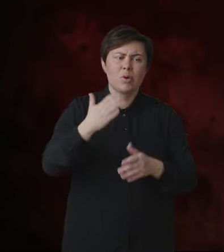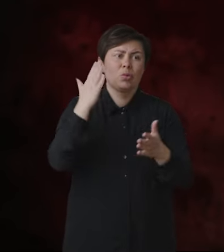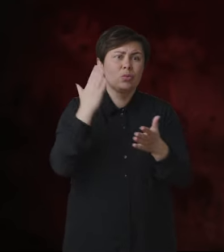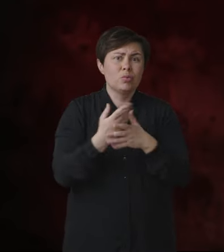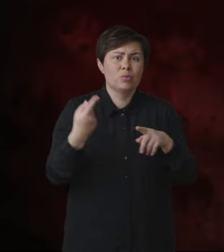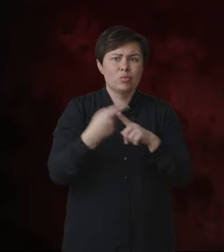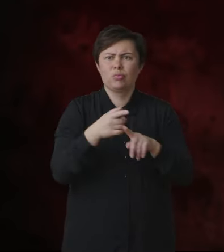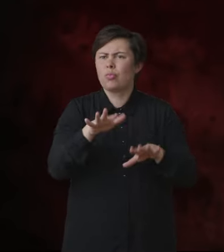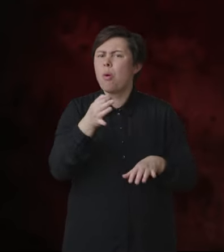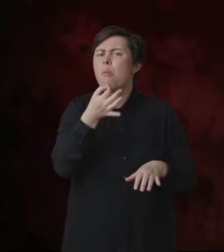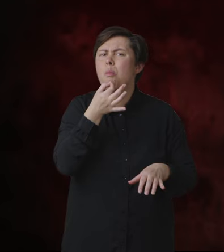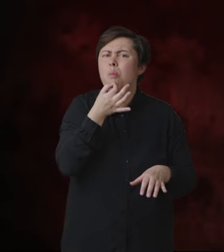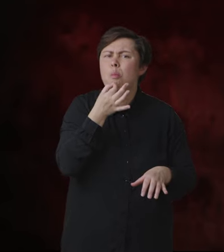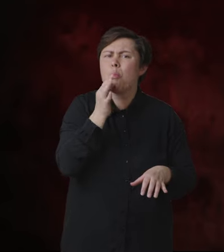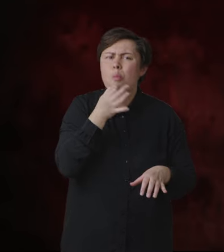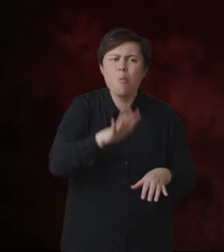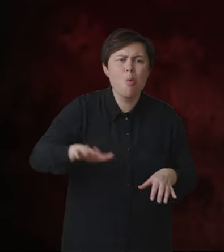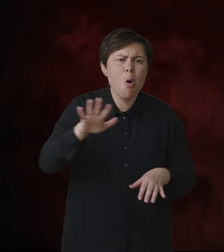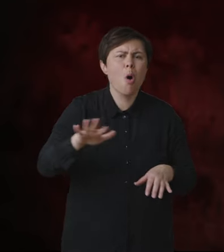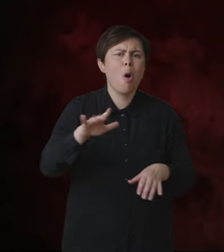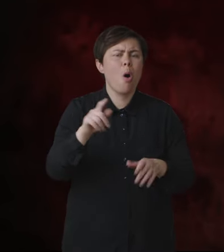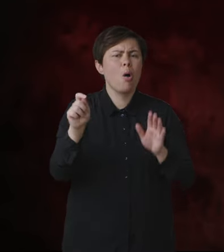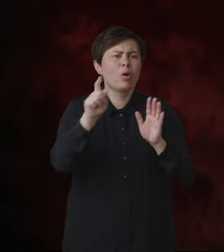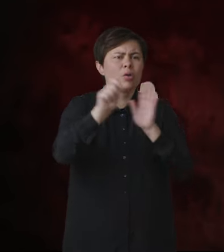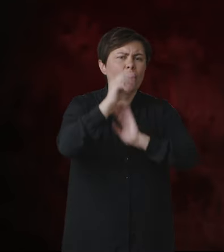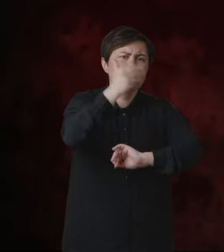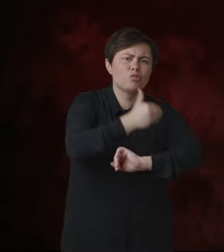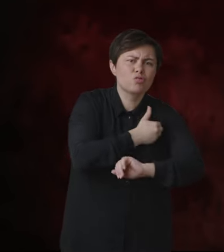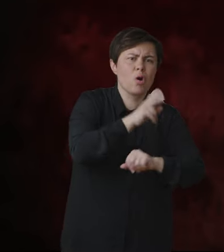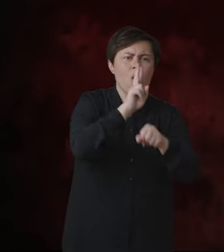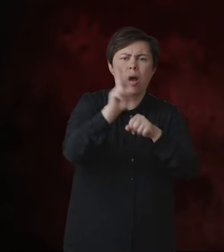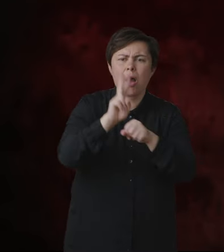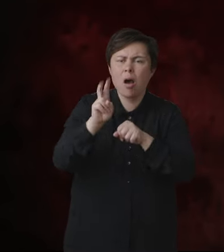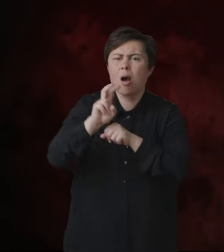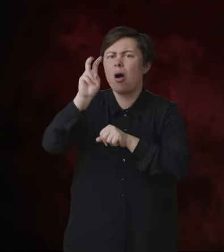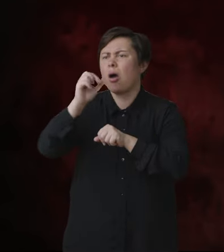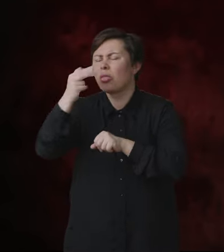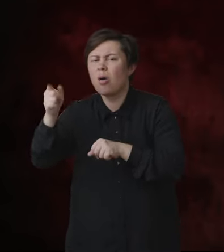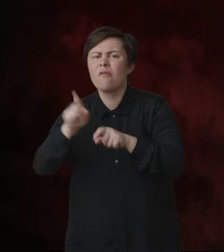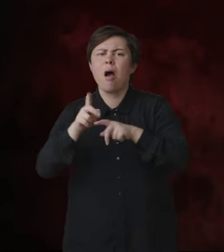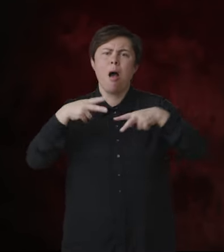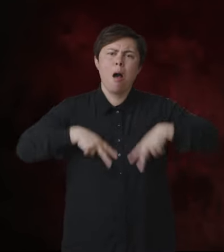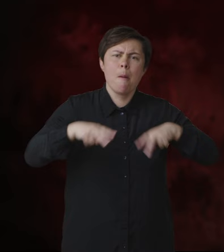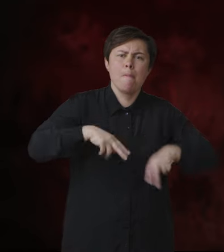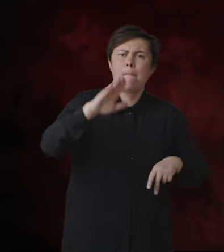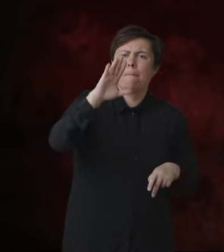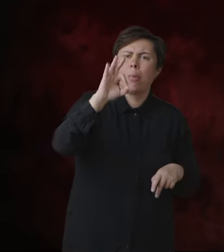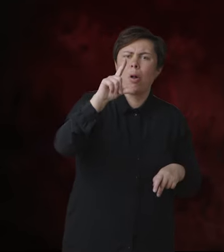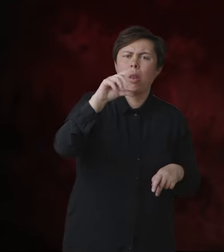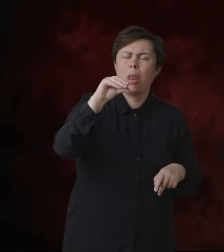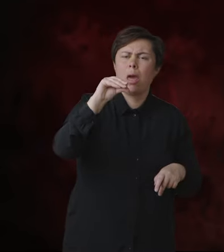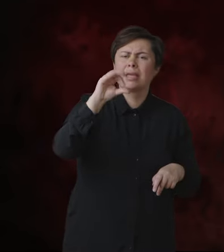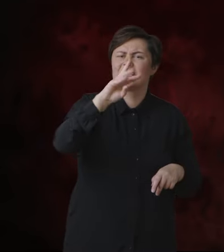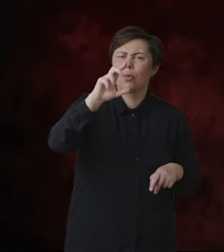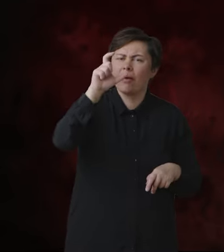wspomnę o młodzieży, która chodziła do szkoły, dojeżdżała do Legnicy, do Chojnowa, do Bolesławca dojeżdżali do